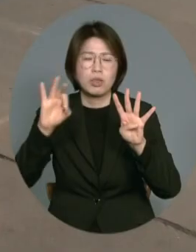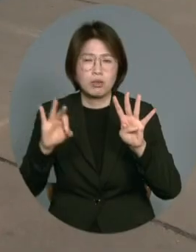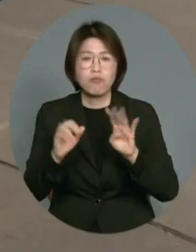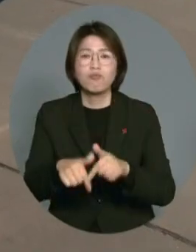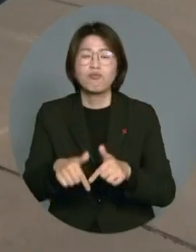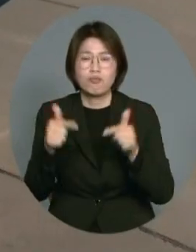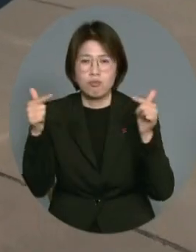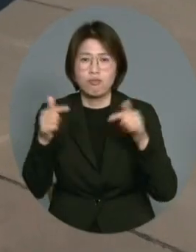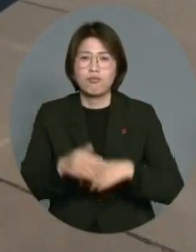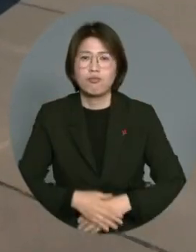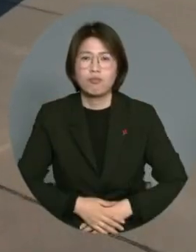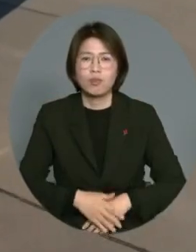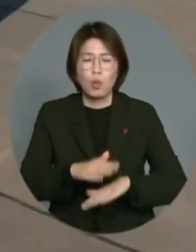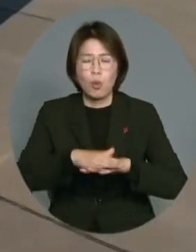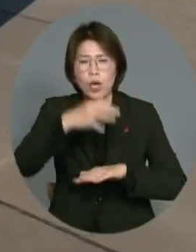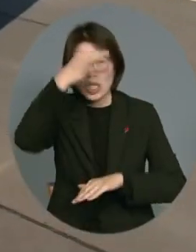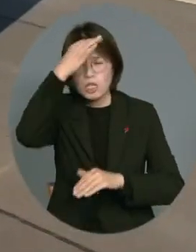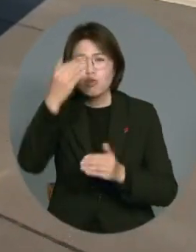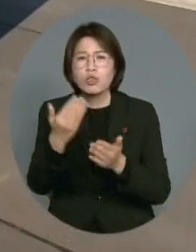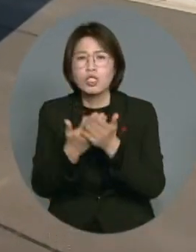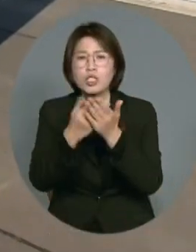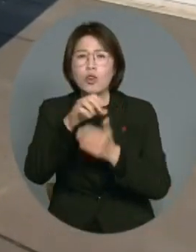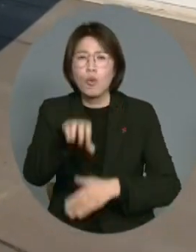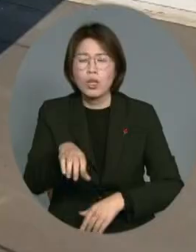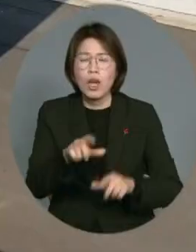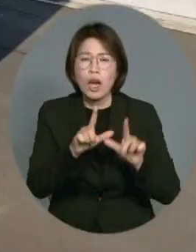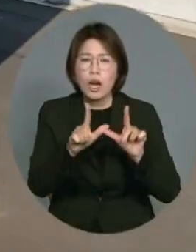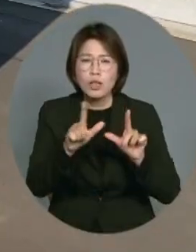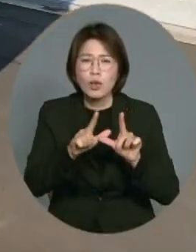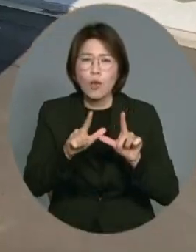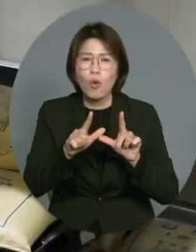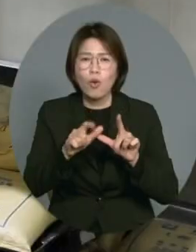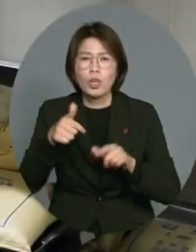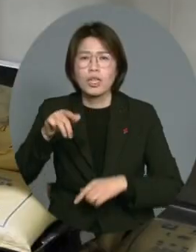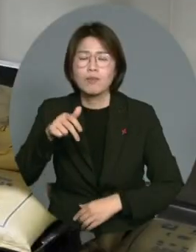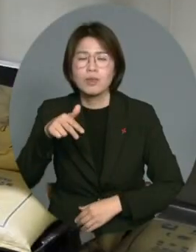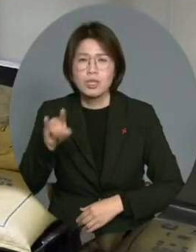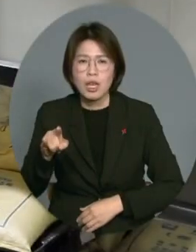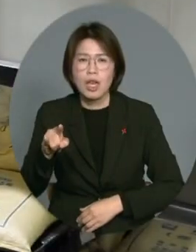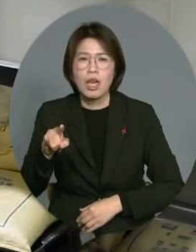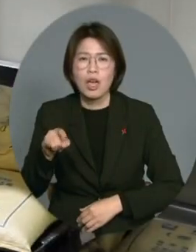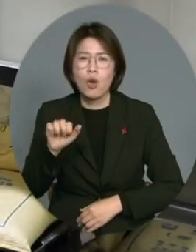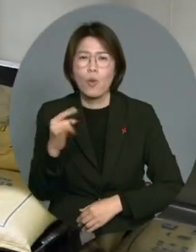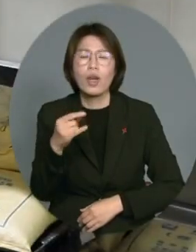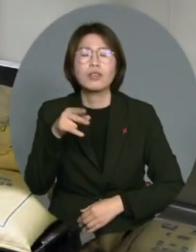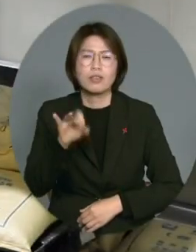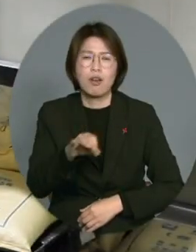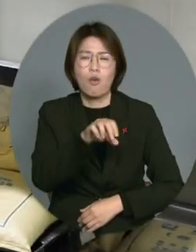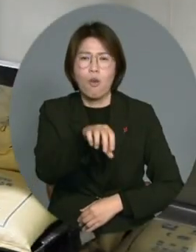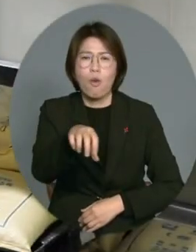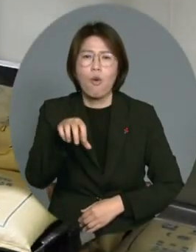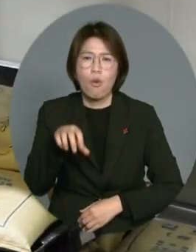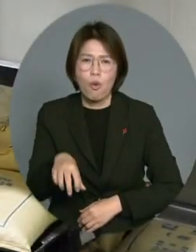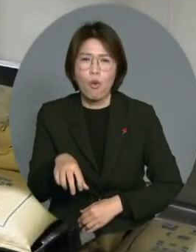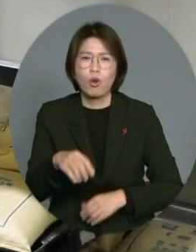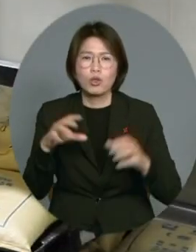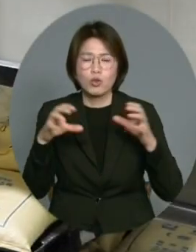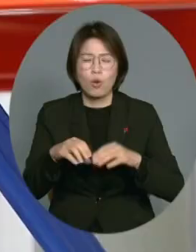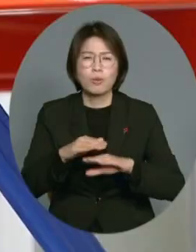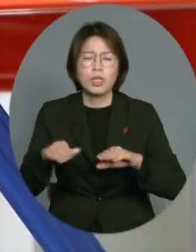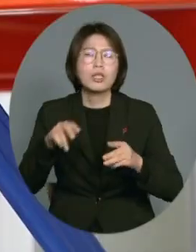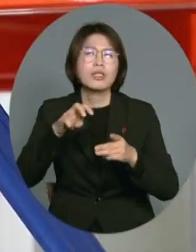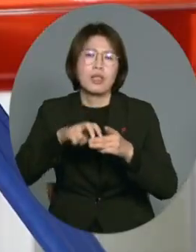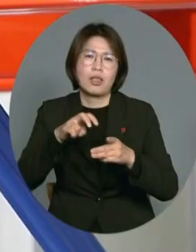늘어났습니다. 농업기술진흥원은 안동과 전북 김제, 강원도 횡성에 있는